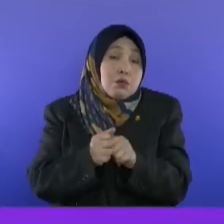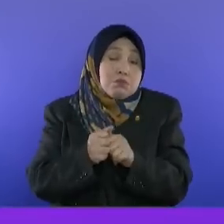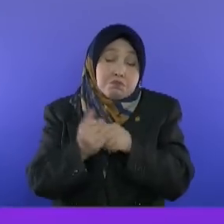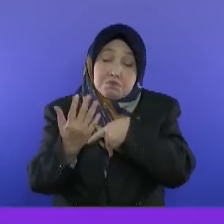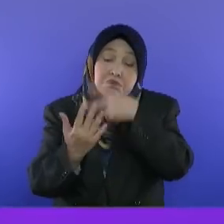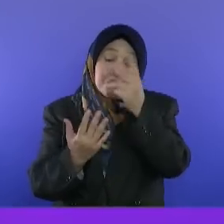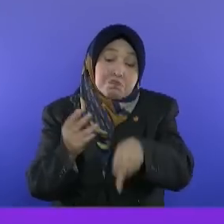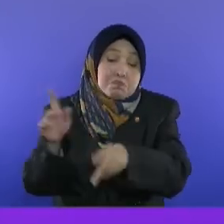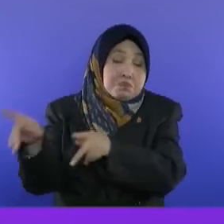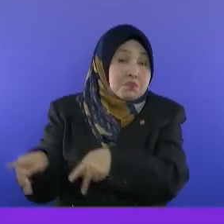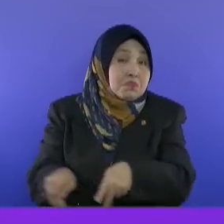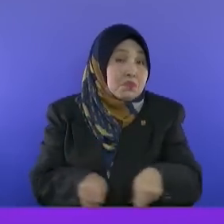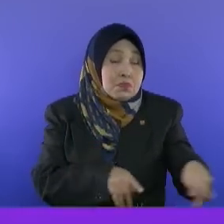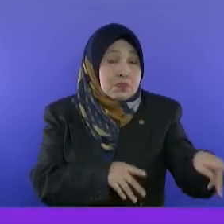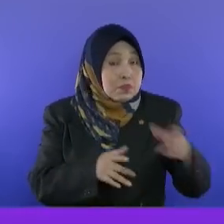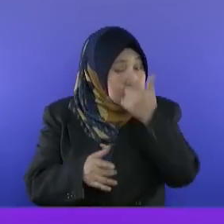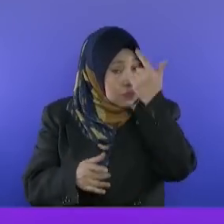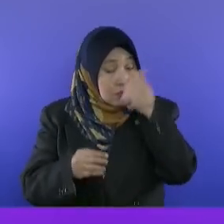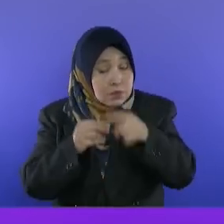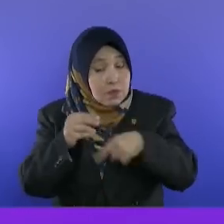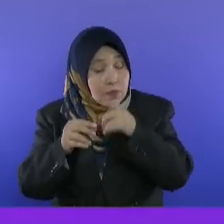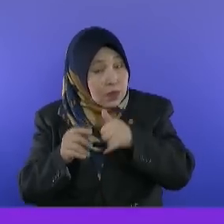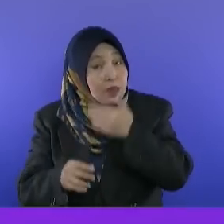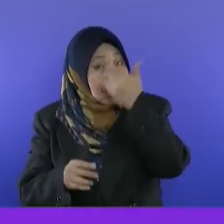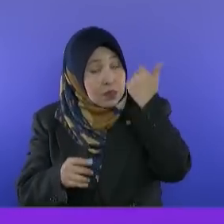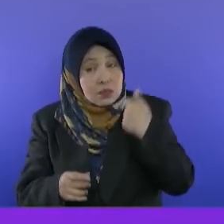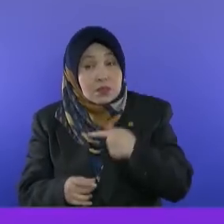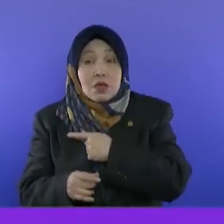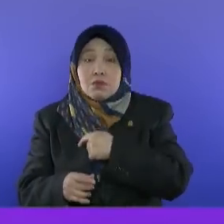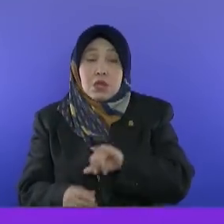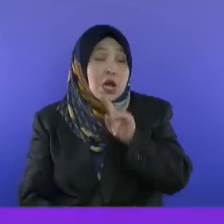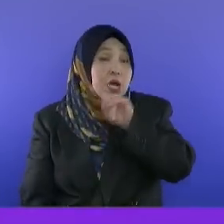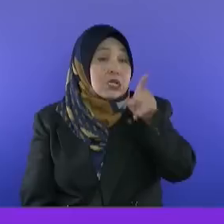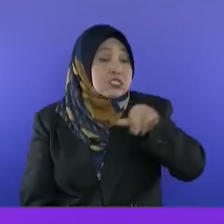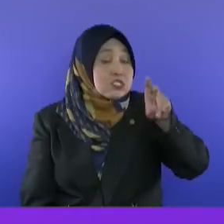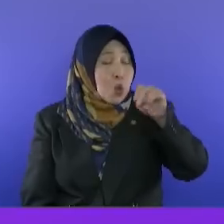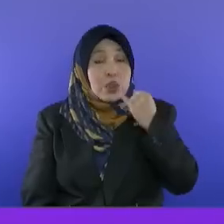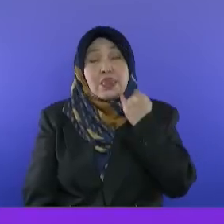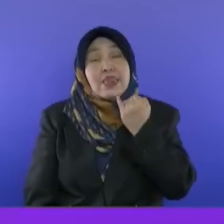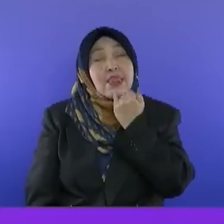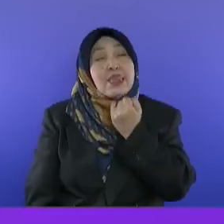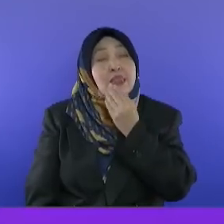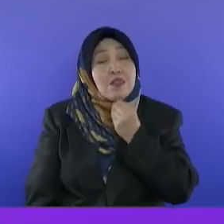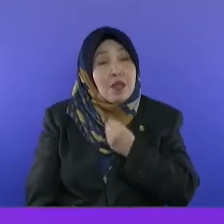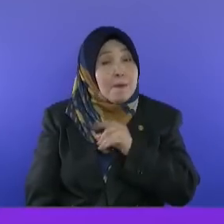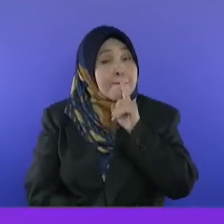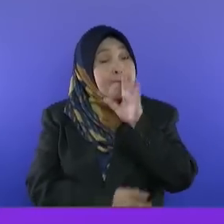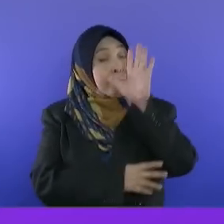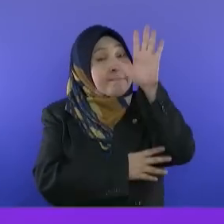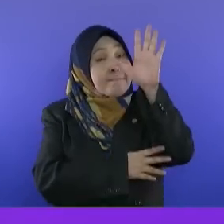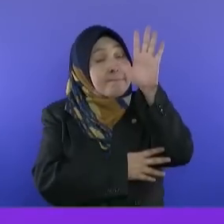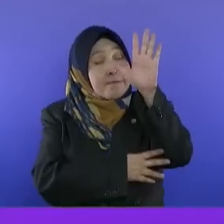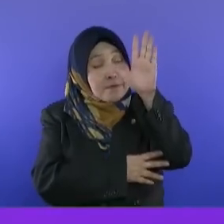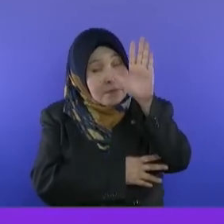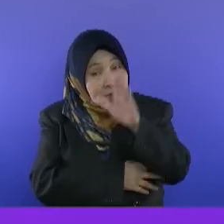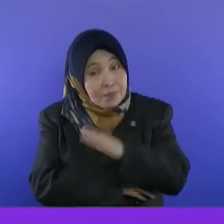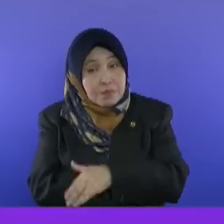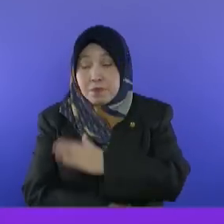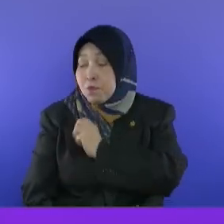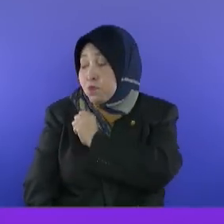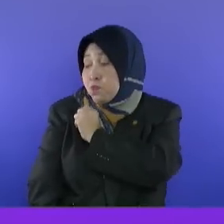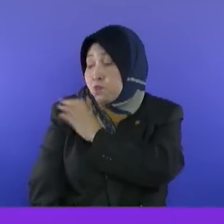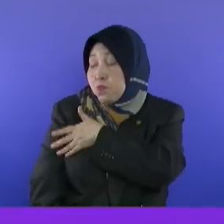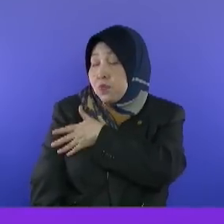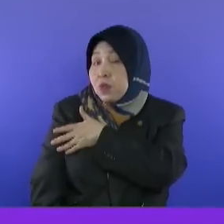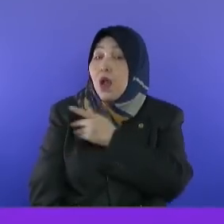ini yang menyebabkan kalau kita paham tentang Zionis ataupun Israel berjanji dengan Palestine